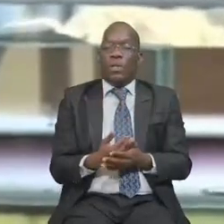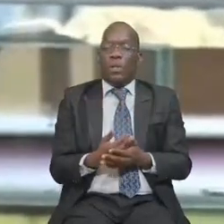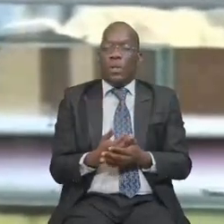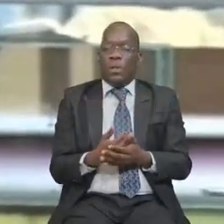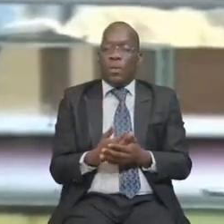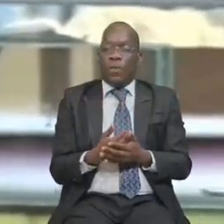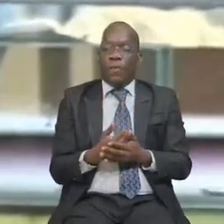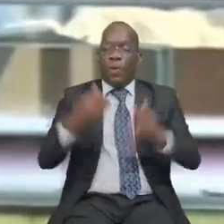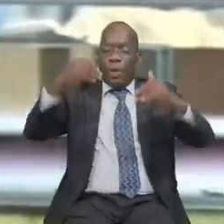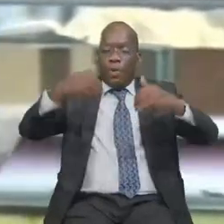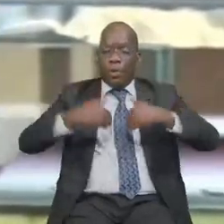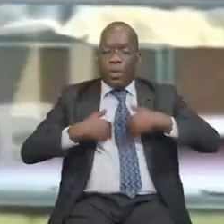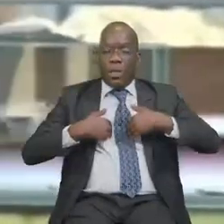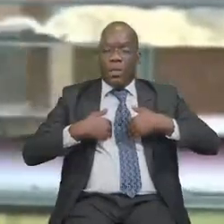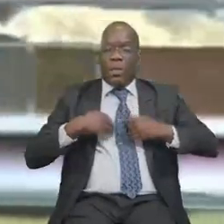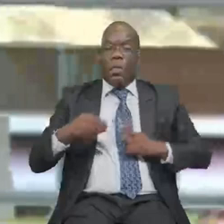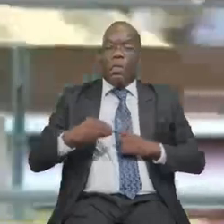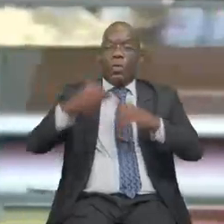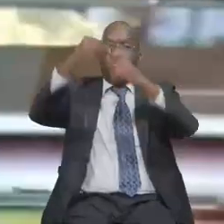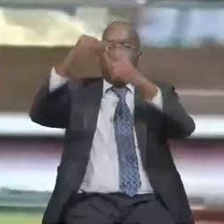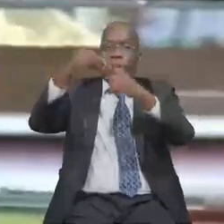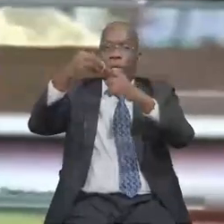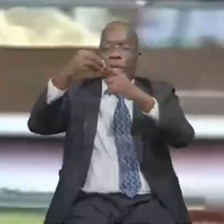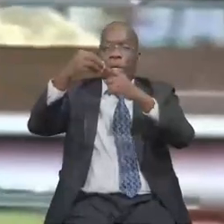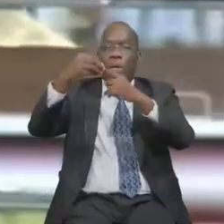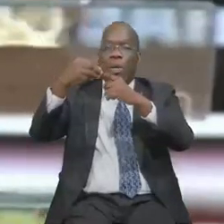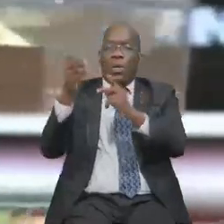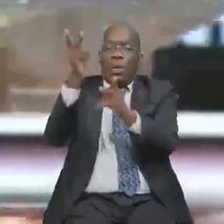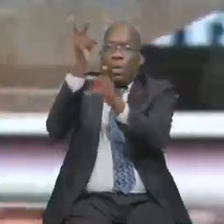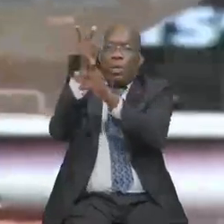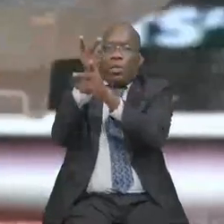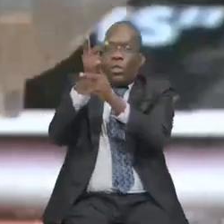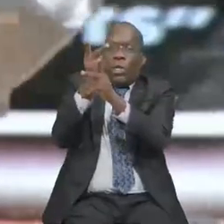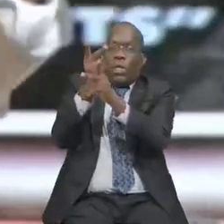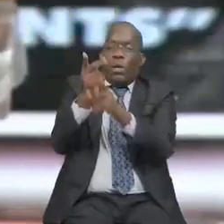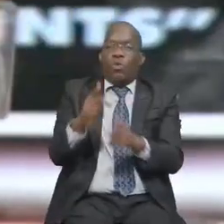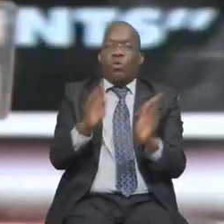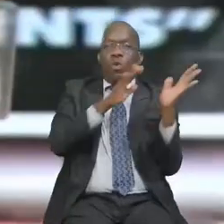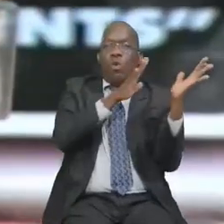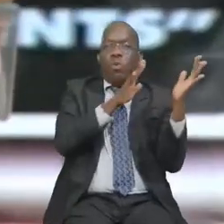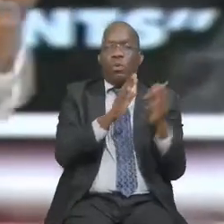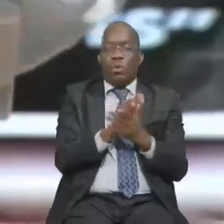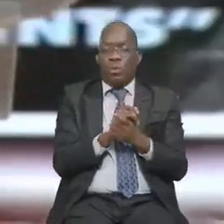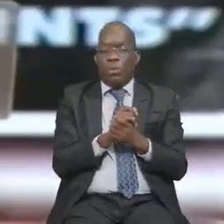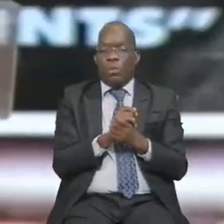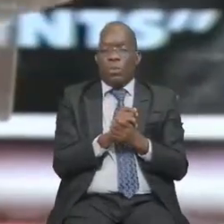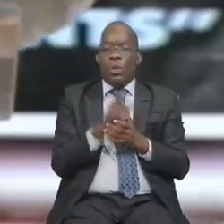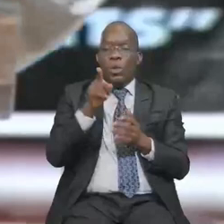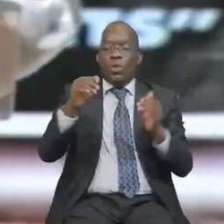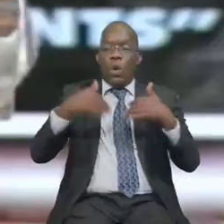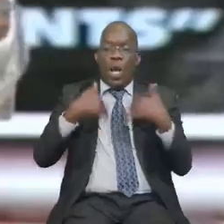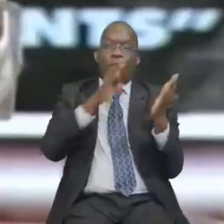Possède une espérance unique et durable. Tu as l'espérance en Dieu. Je ne travaille pas en vain. Tu as l'espérance en